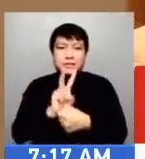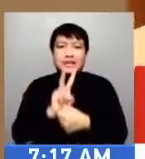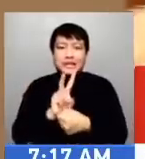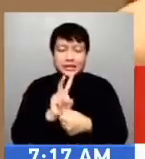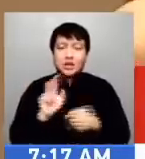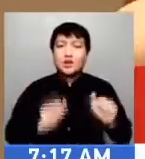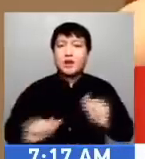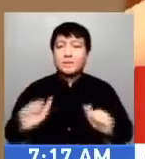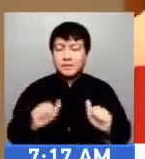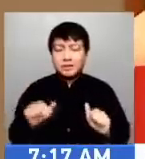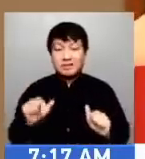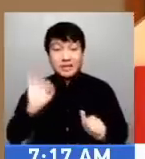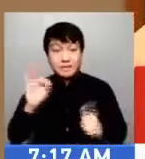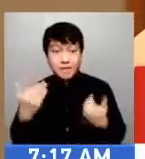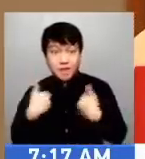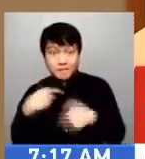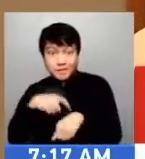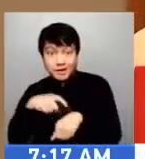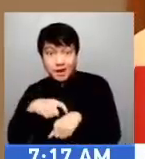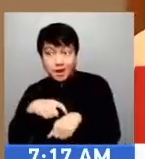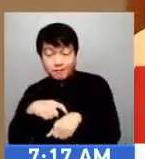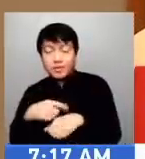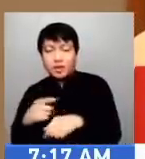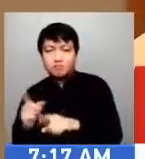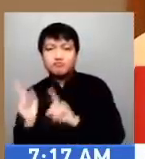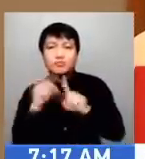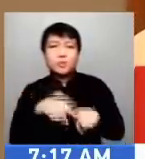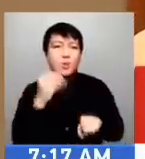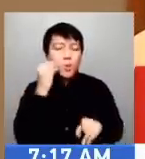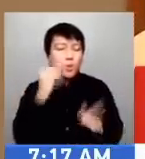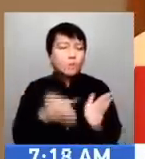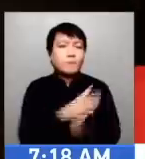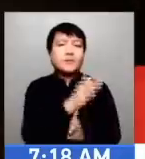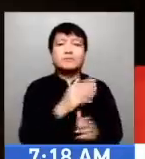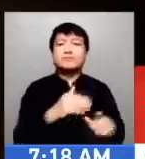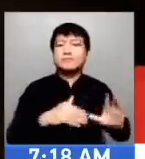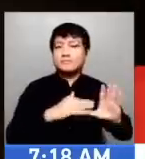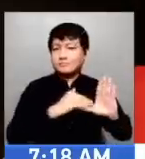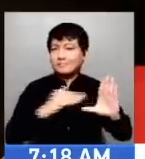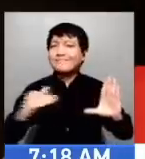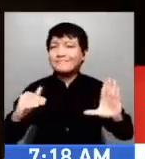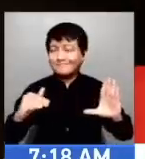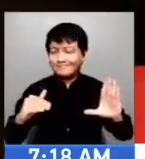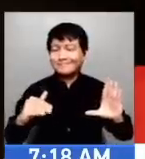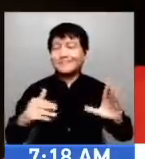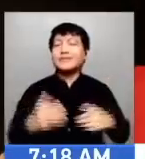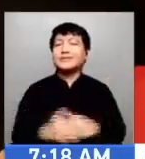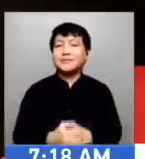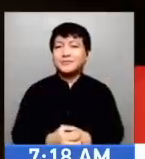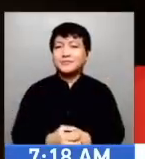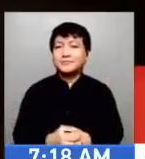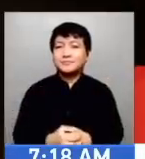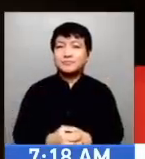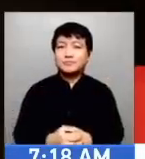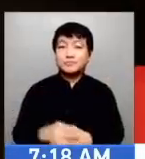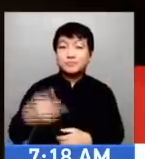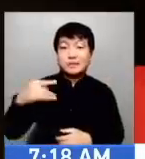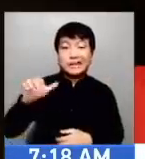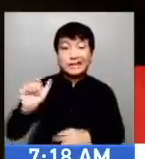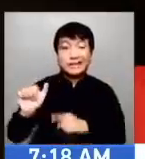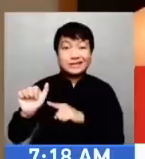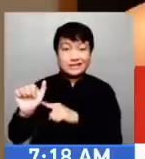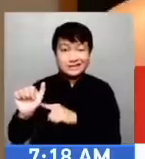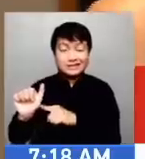home province na La Union para sa summer activities. Pupuntahan naman daw ni Tia Tomalia ang kanyang pamilya sa Southern